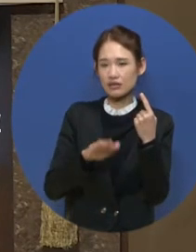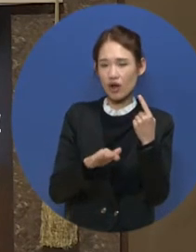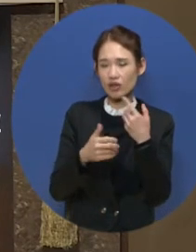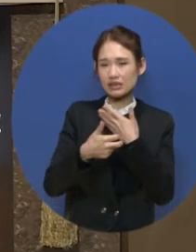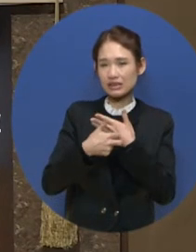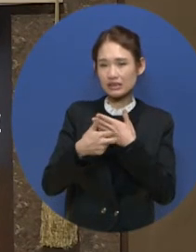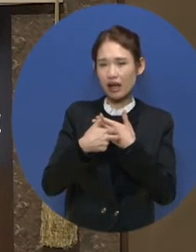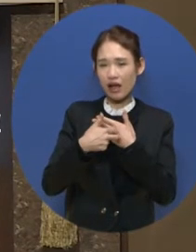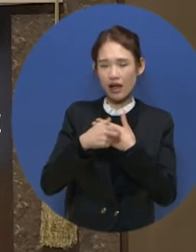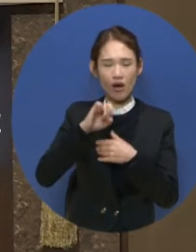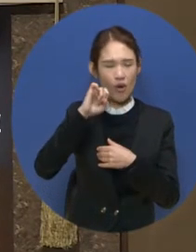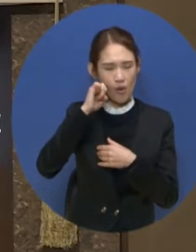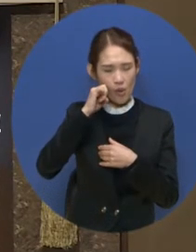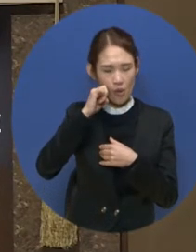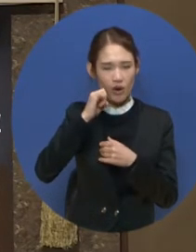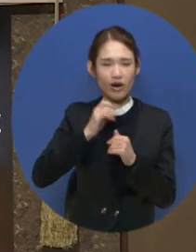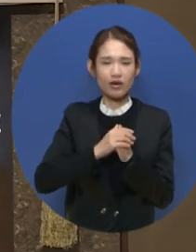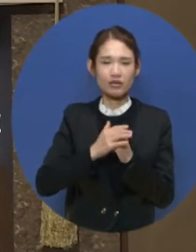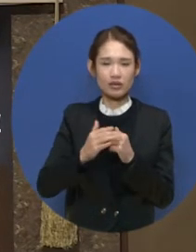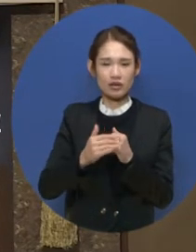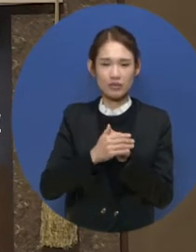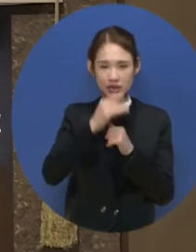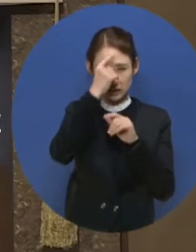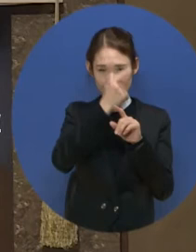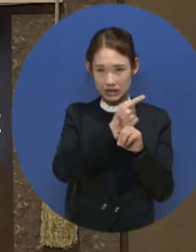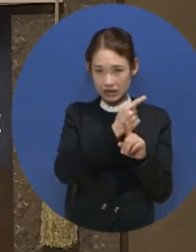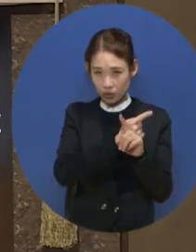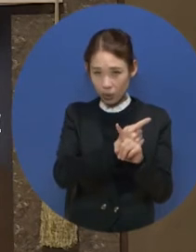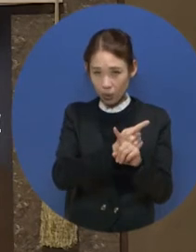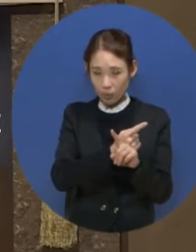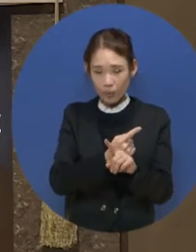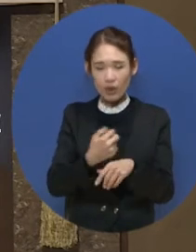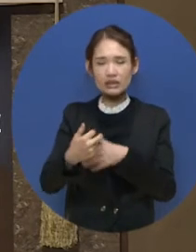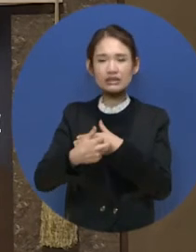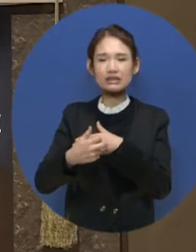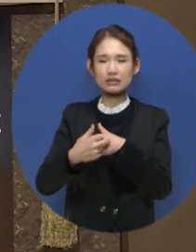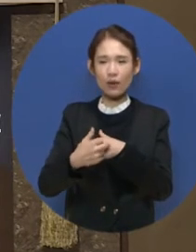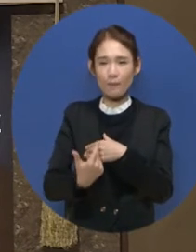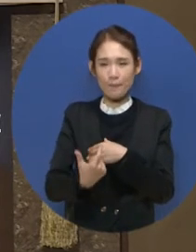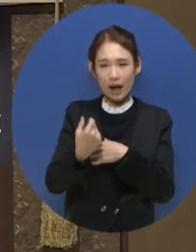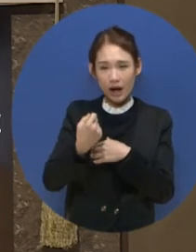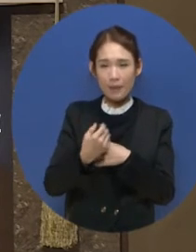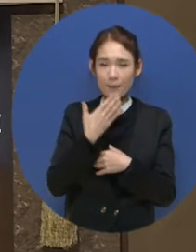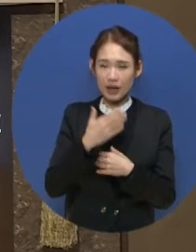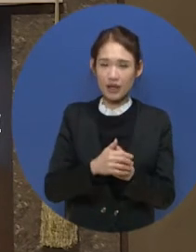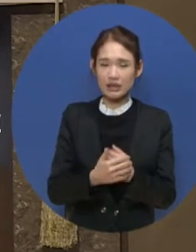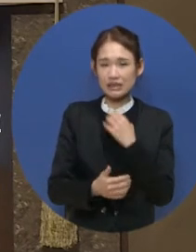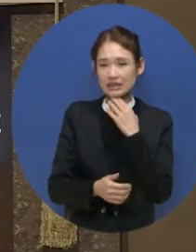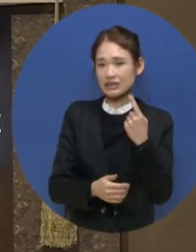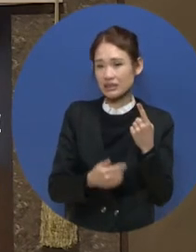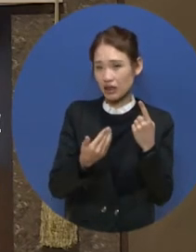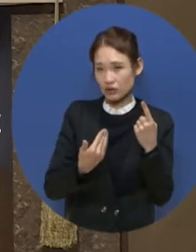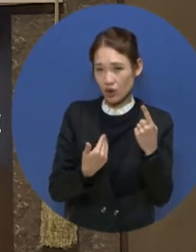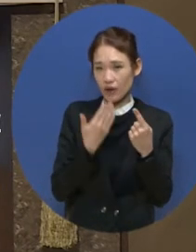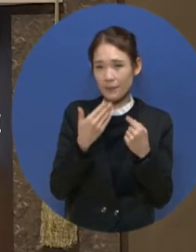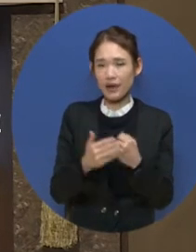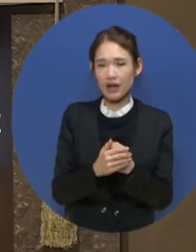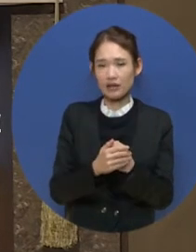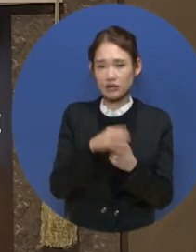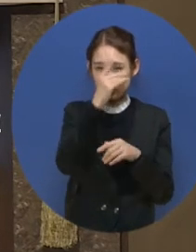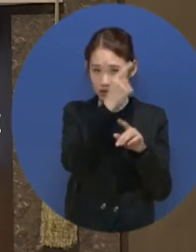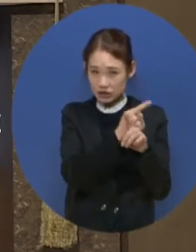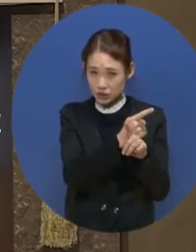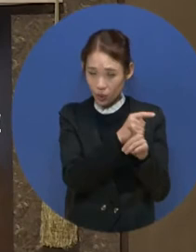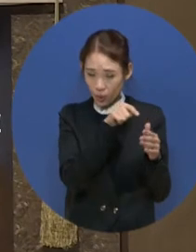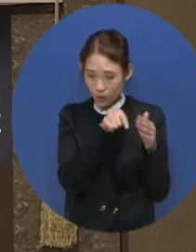경우들이 있거든요 서 이 치료법으로는 조기에 진단도 1세 이전의 진단도 가능하고 치료도 접근할